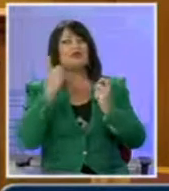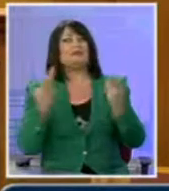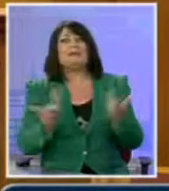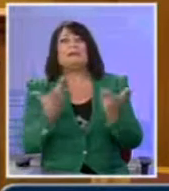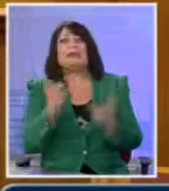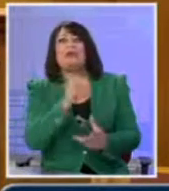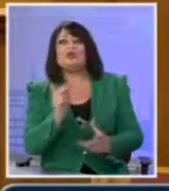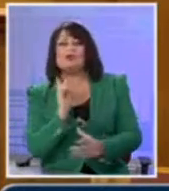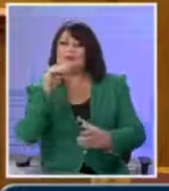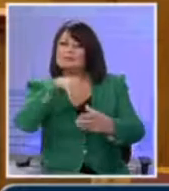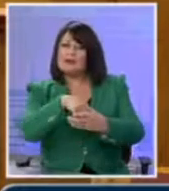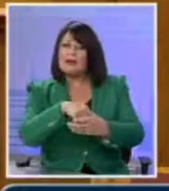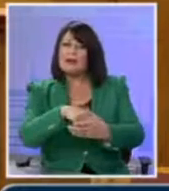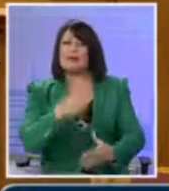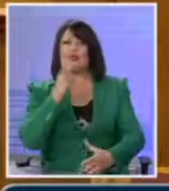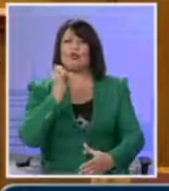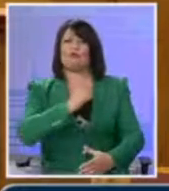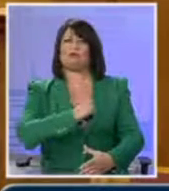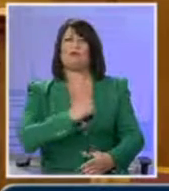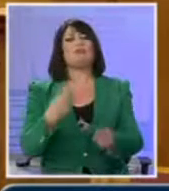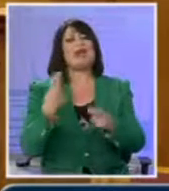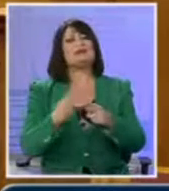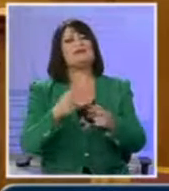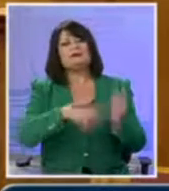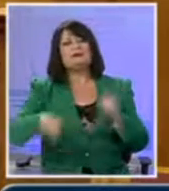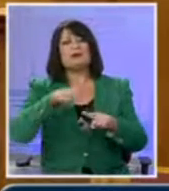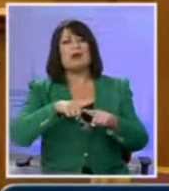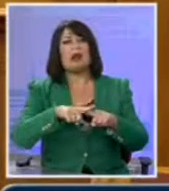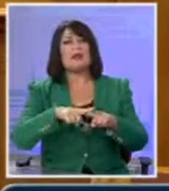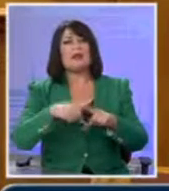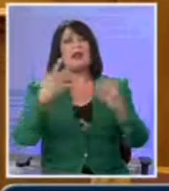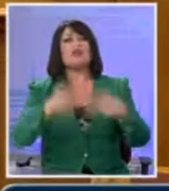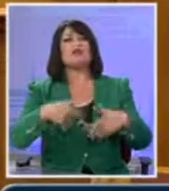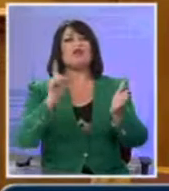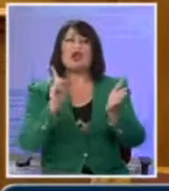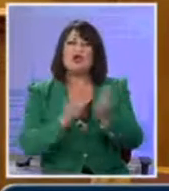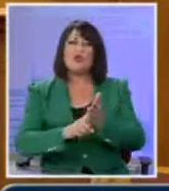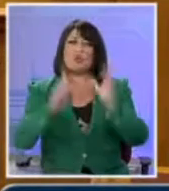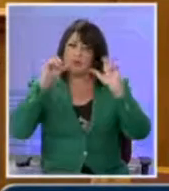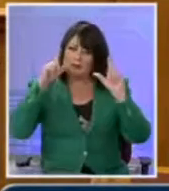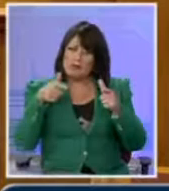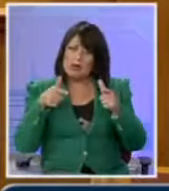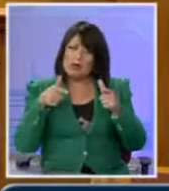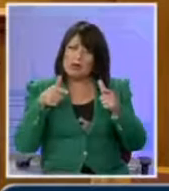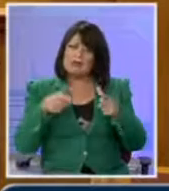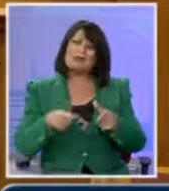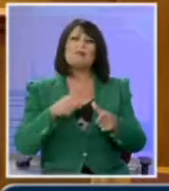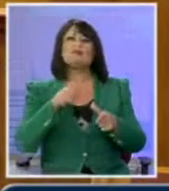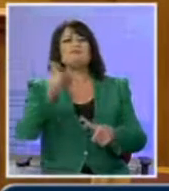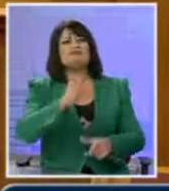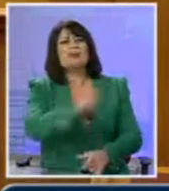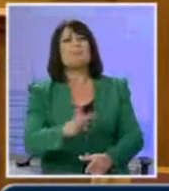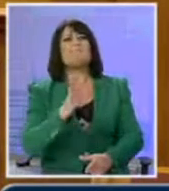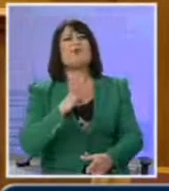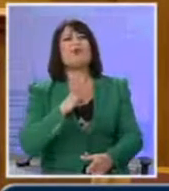κοινωνίας, γιατί πιστεύουμε ότι αξίζει σε αυτόν τον τόπο να λειτουργούν οι θεσμοί της δημοκρατίας, όπου ο πολίτης θα